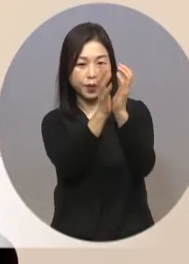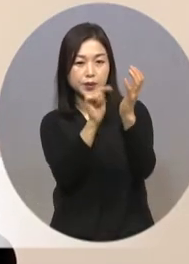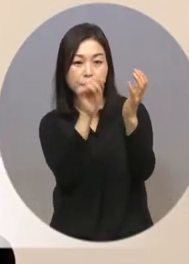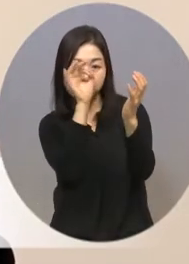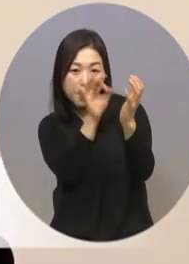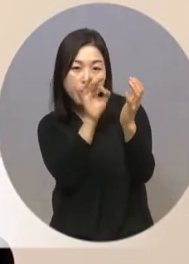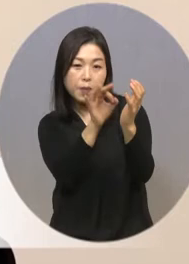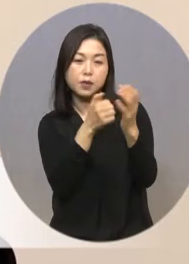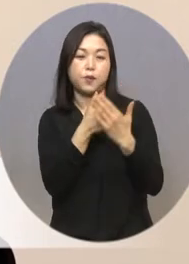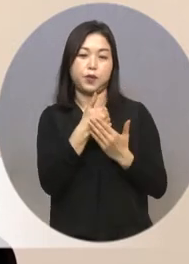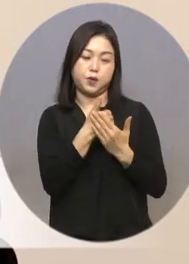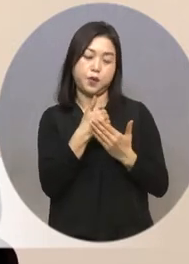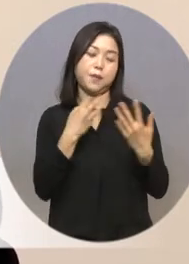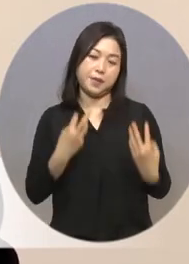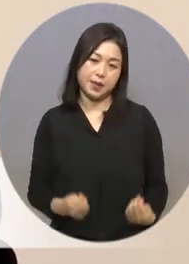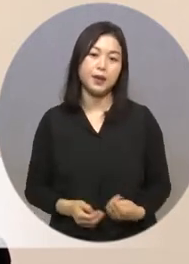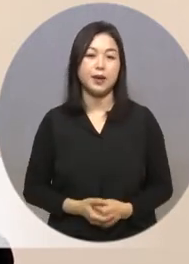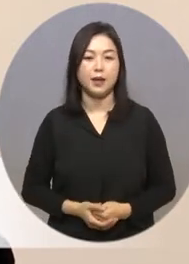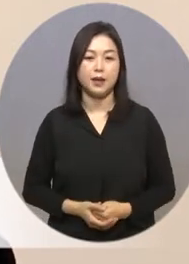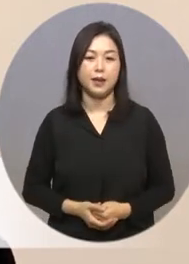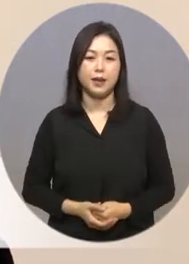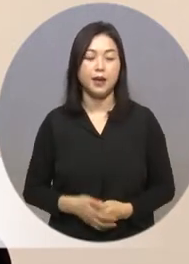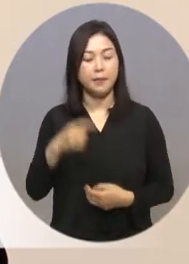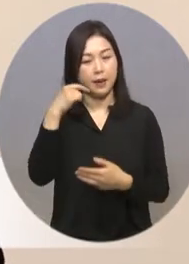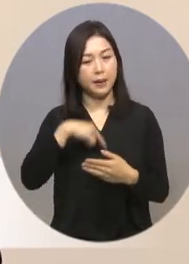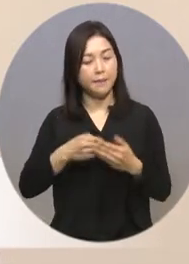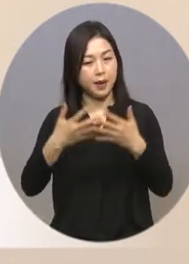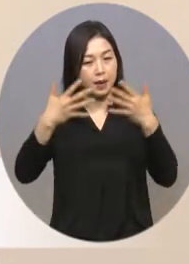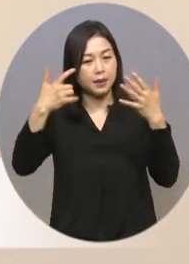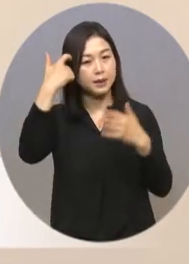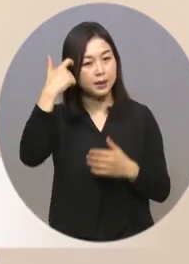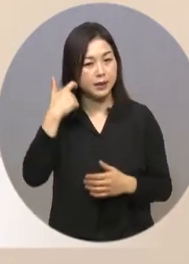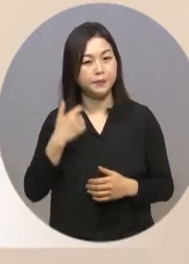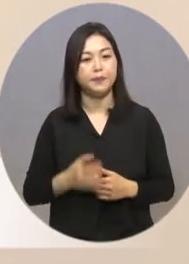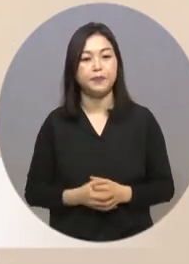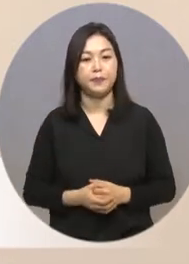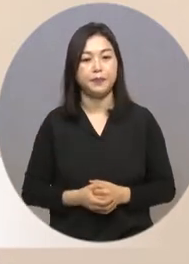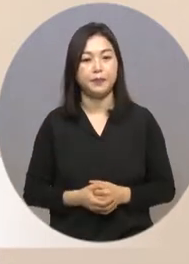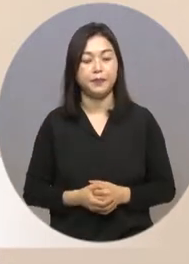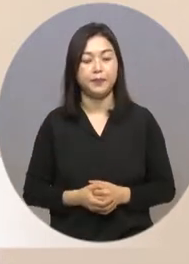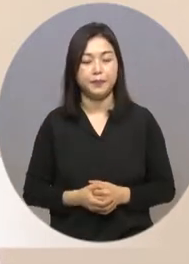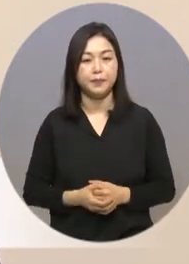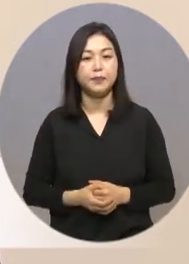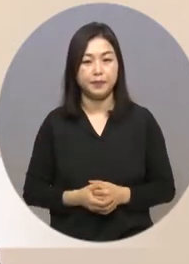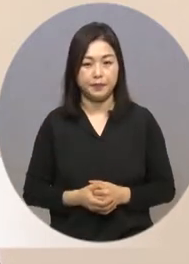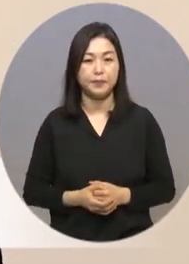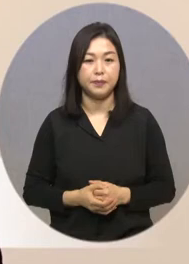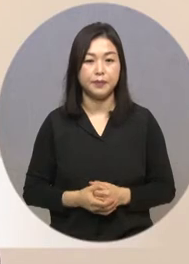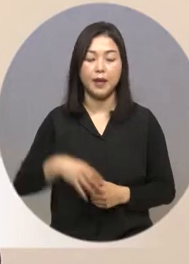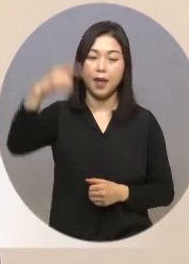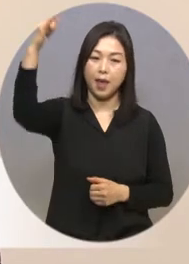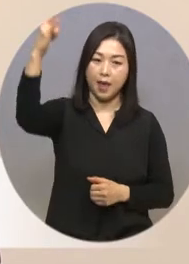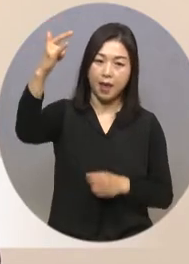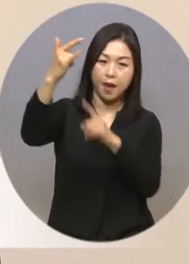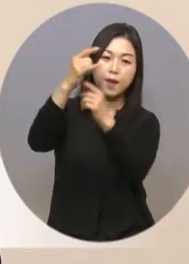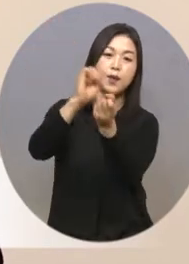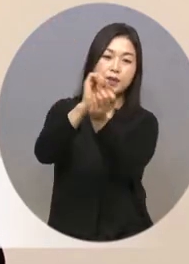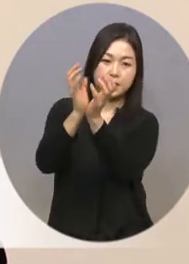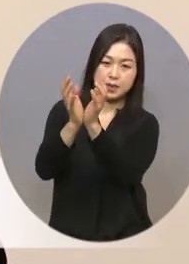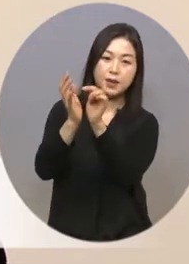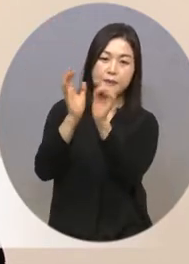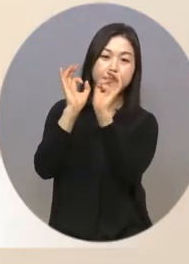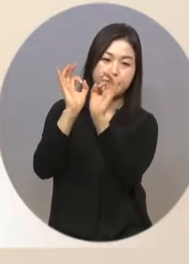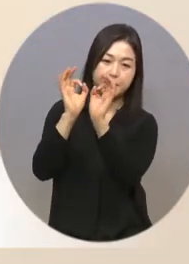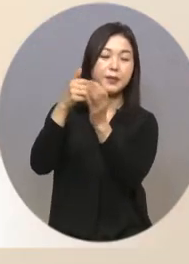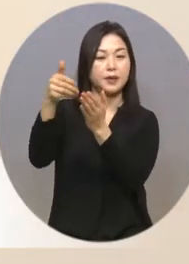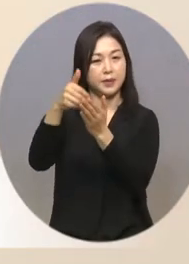되게 많이 위로를 받았거든요. 마음이 화사해진다고 할까요? 네, 그래서 해바라기를 많이 그리게 된 것